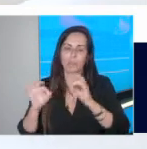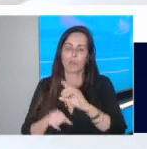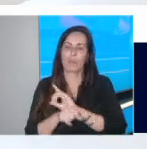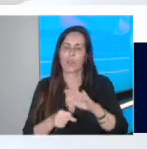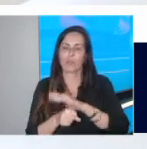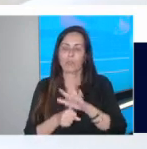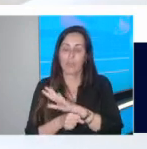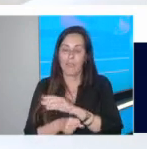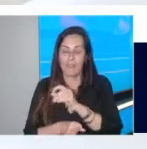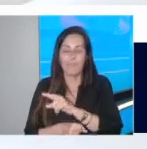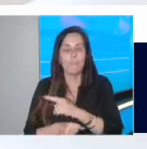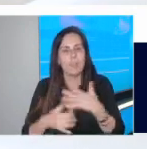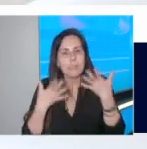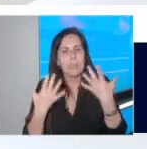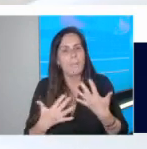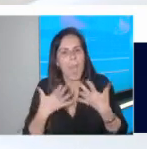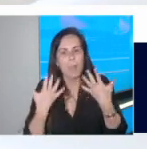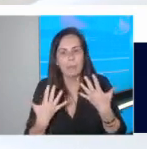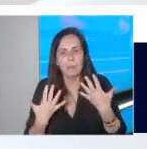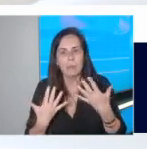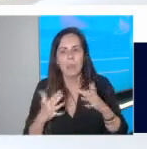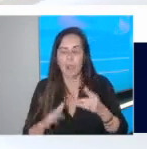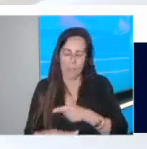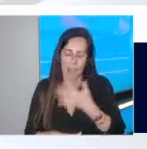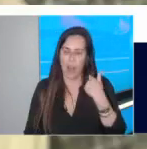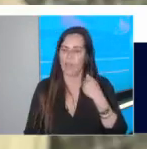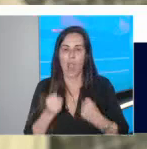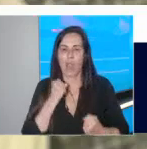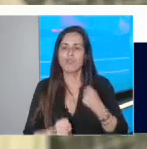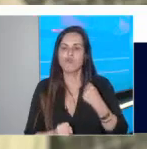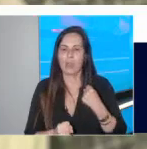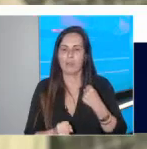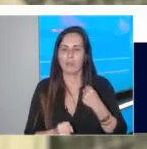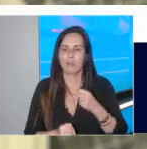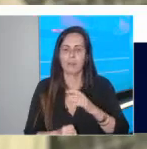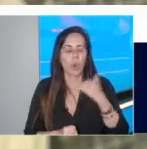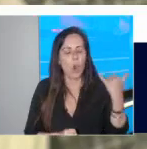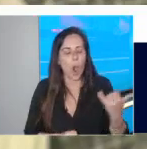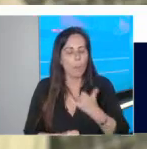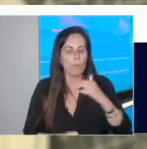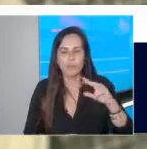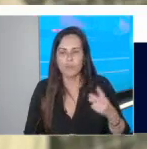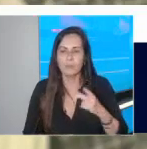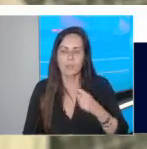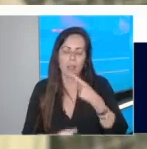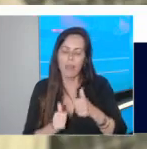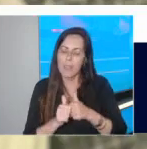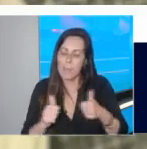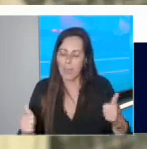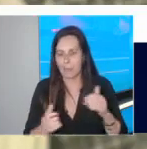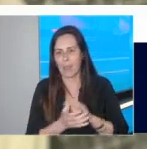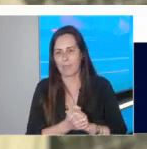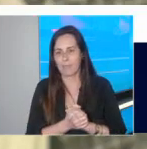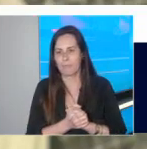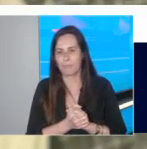בזמן השואה, והיא מספרת ומשתפת עד כמה היה לה קשה האירועים האלה שבו כל פעם מחדש היא נאלצת להיפרד